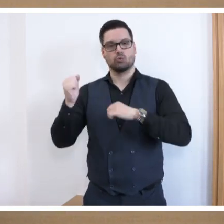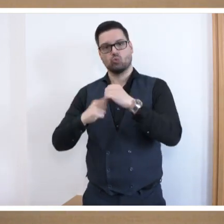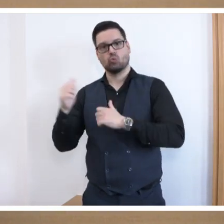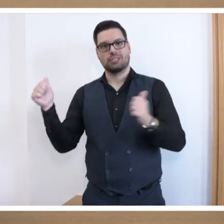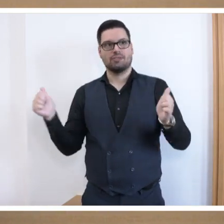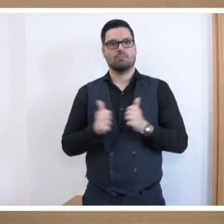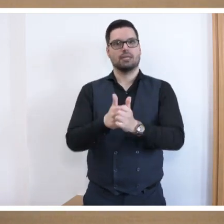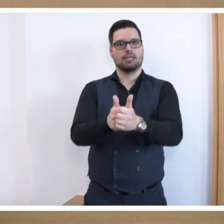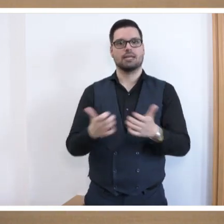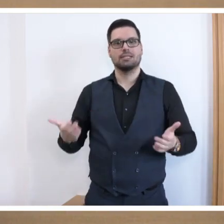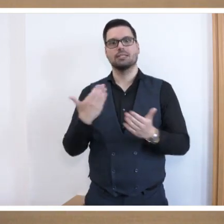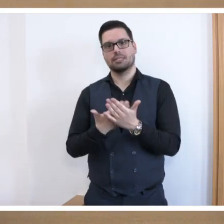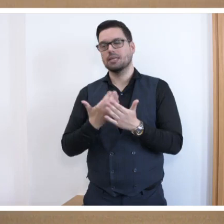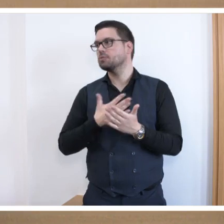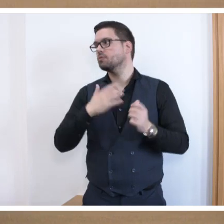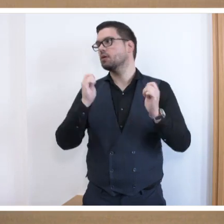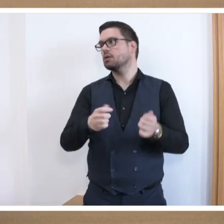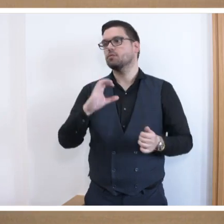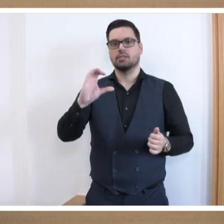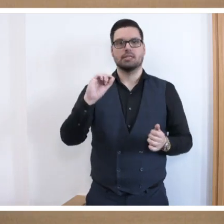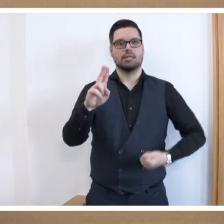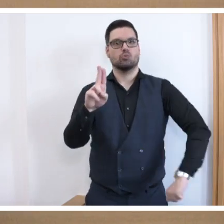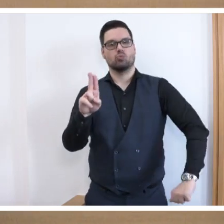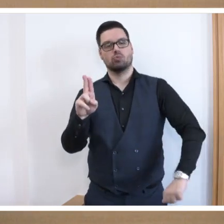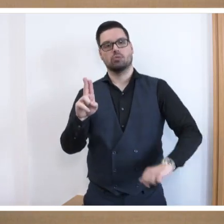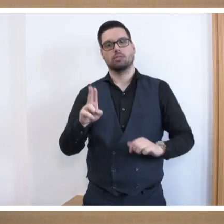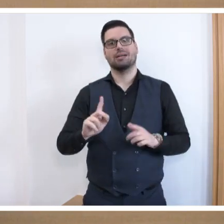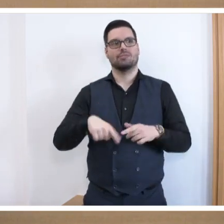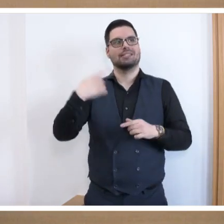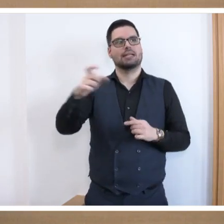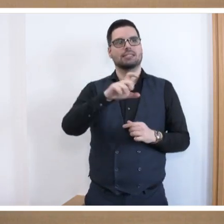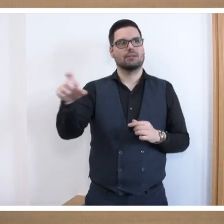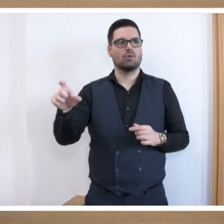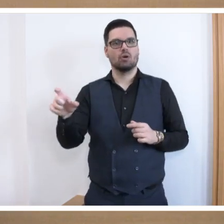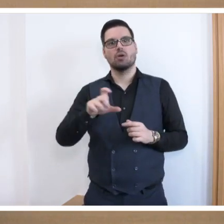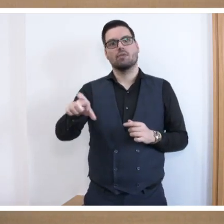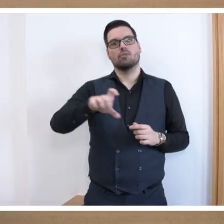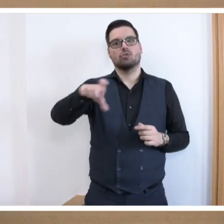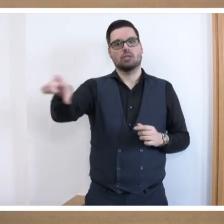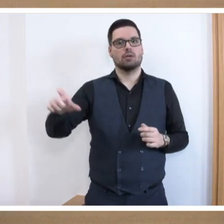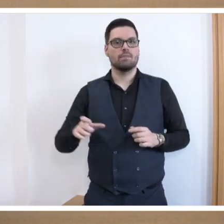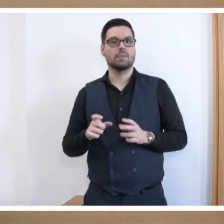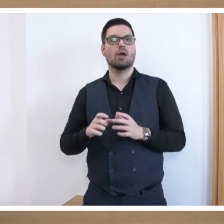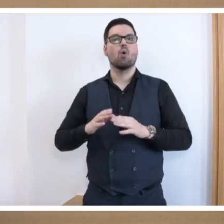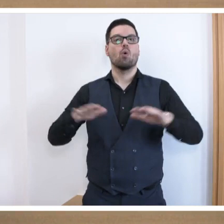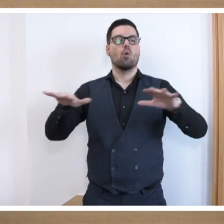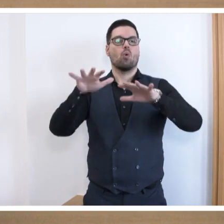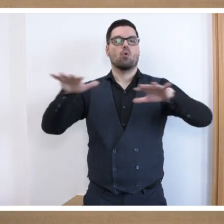begleiten. Deshalb beantrage ich für die CDU-Landtagsfraktion, ab nächster Woche wöchentlich einen Hochwasserausschuss